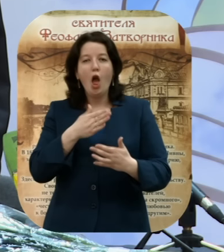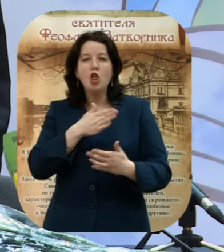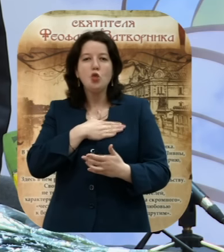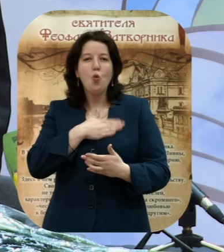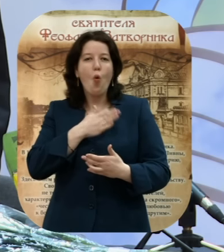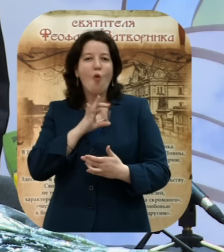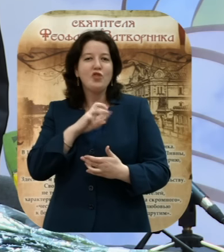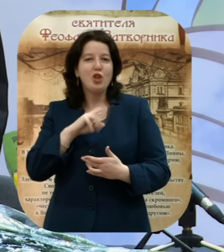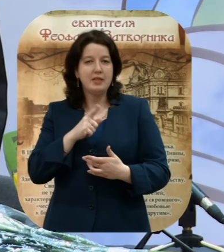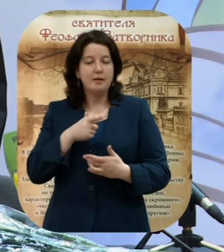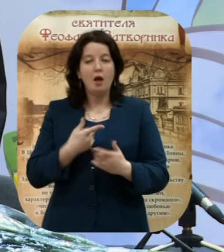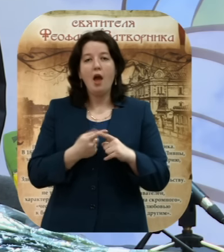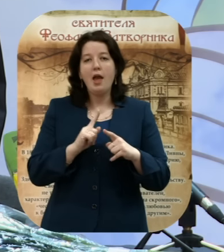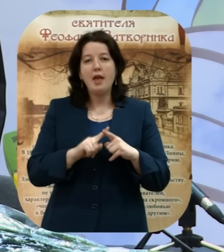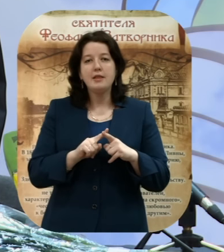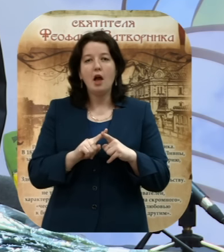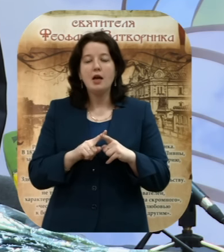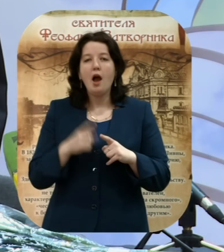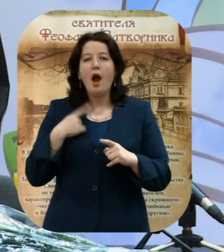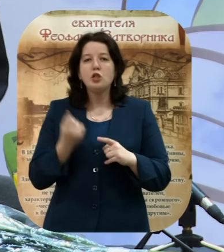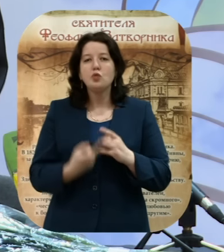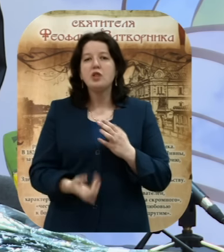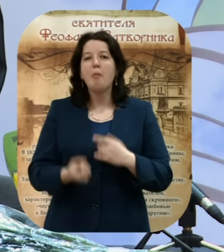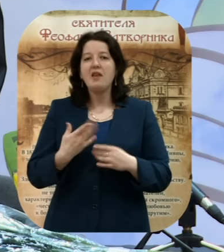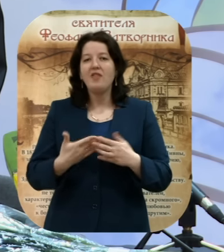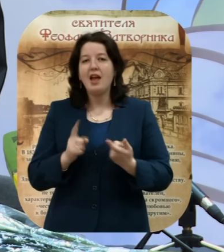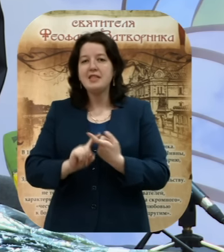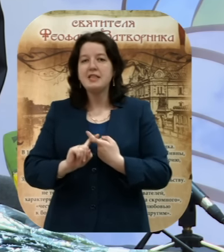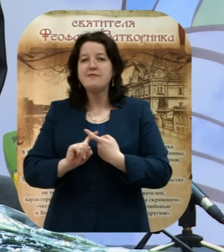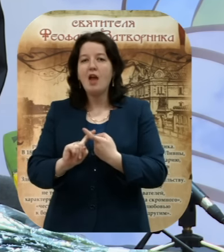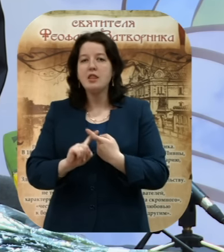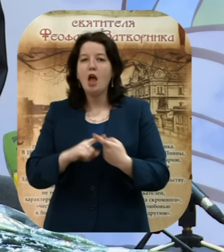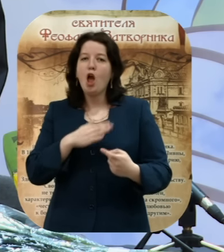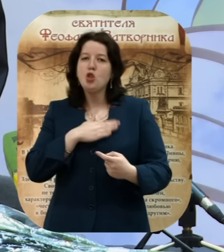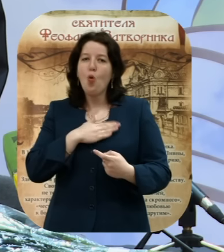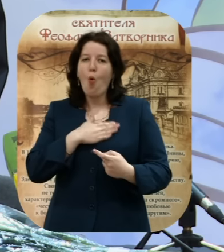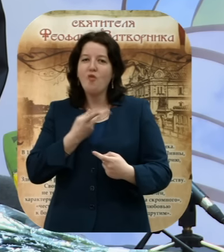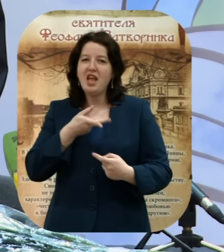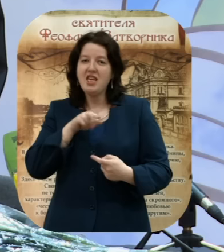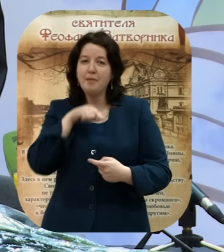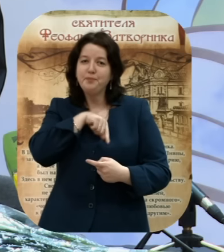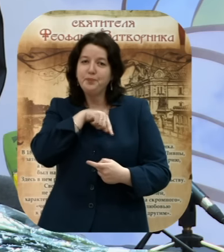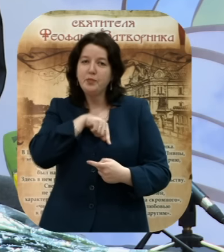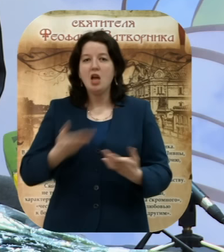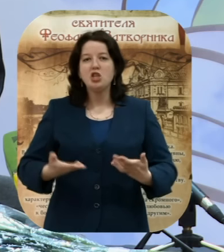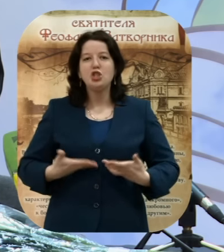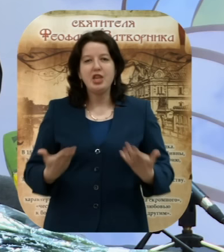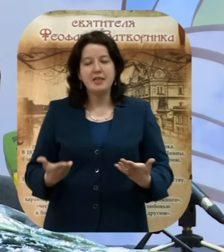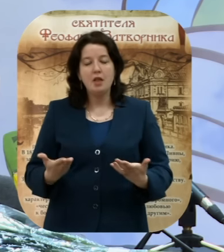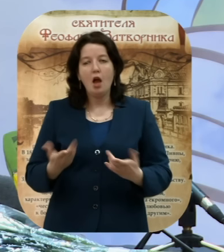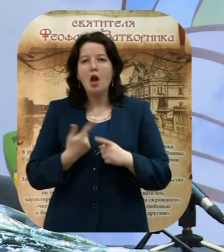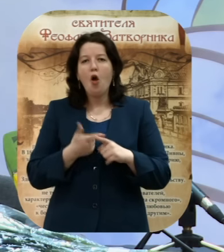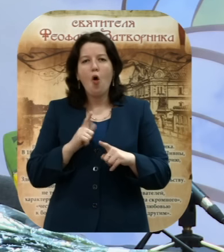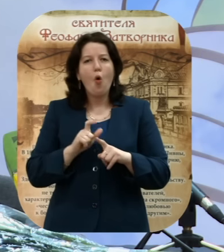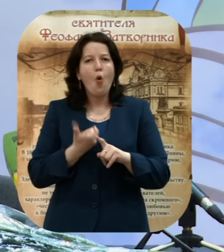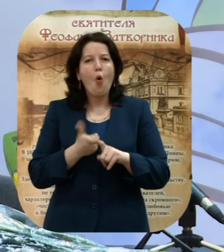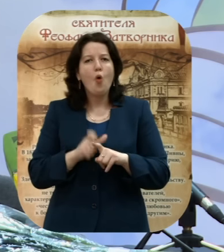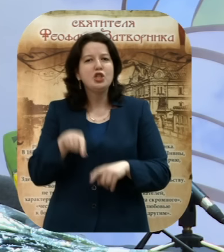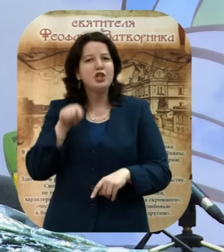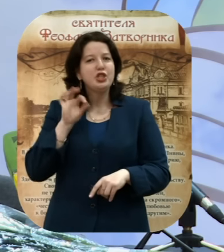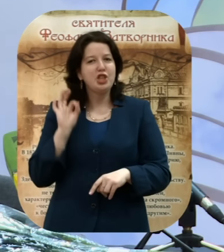Духовность. Что такое духовность? А отсюда вытекает и что такое духовная жизнь. Знаете, очень часто